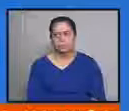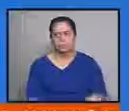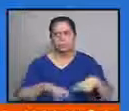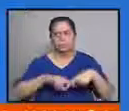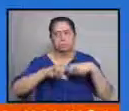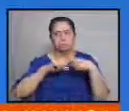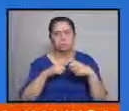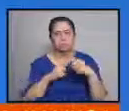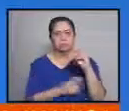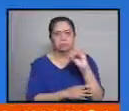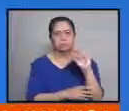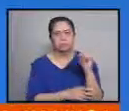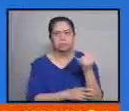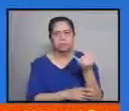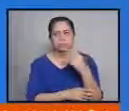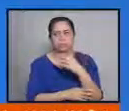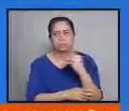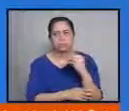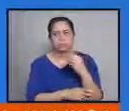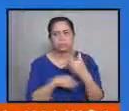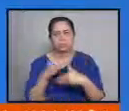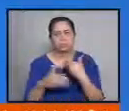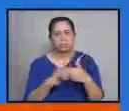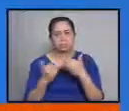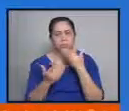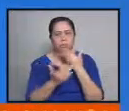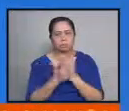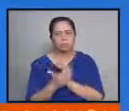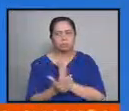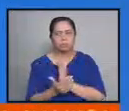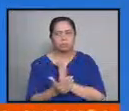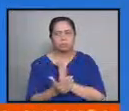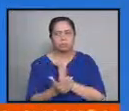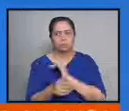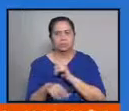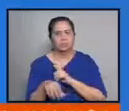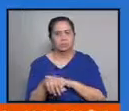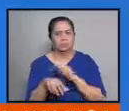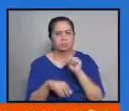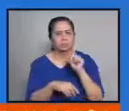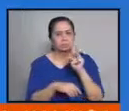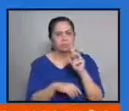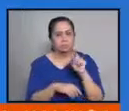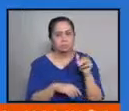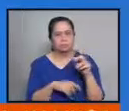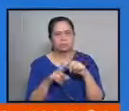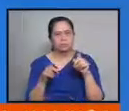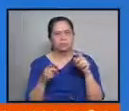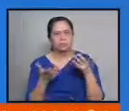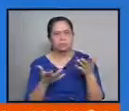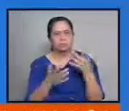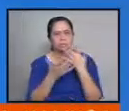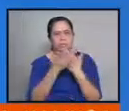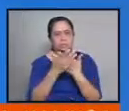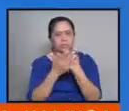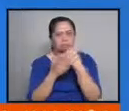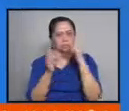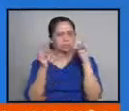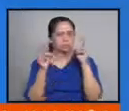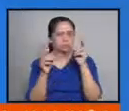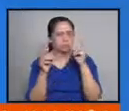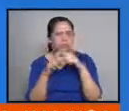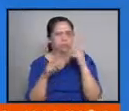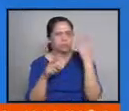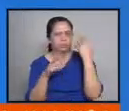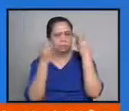Sinuspindi muna ng Department of Justice ang pagproseso sa good conduct time allowance ng mga preso kasunod ng kontrobersya